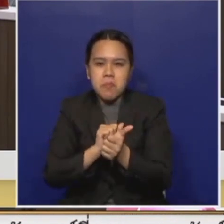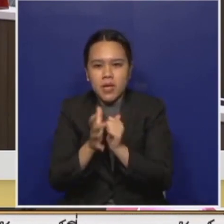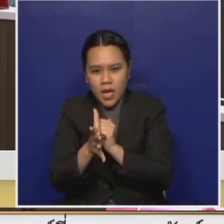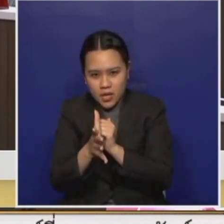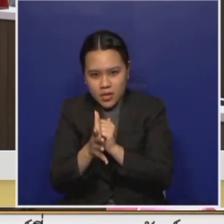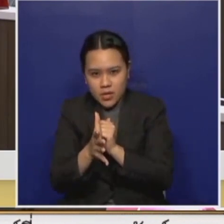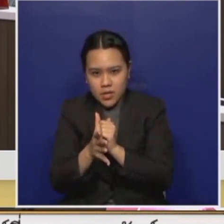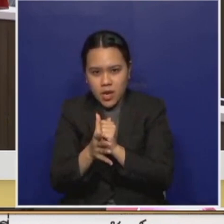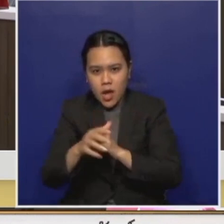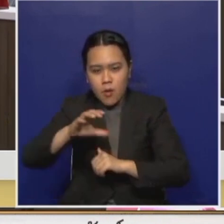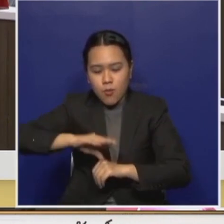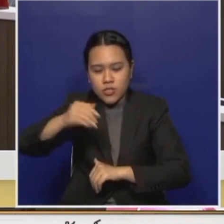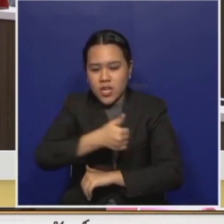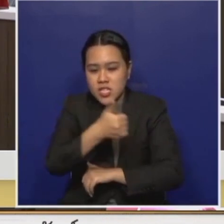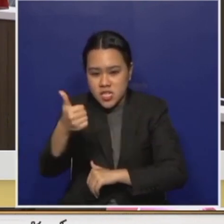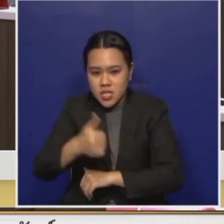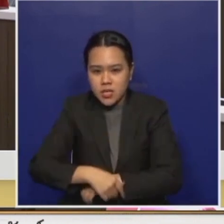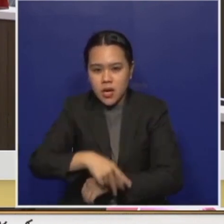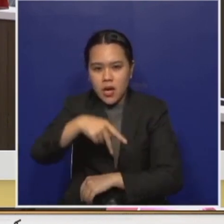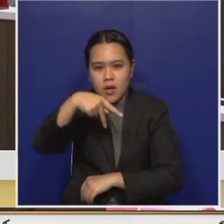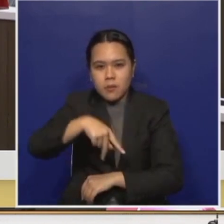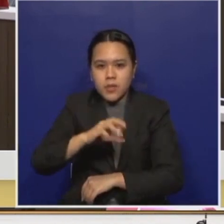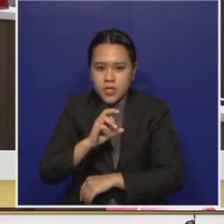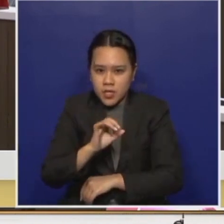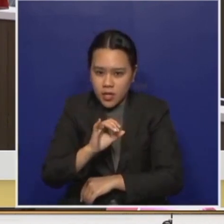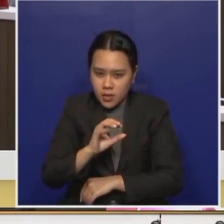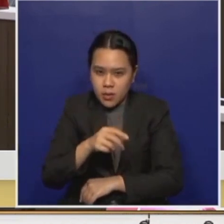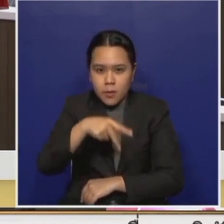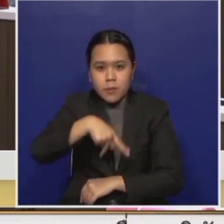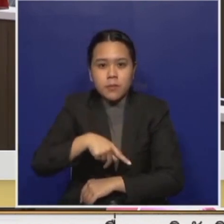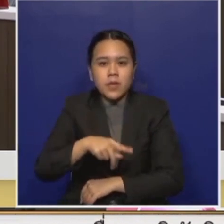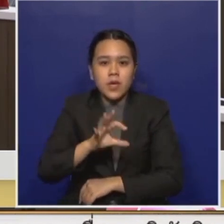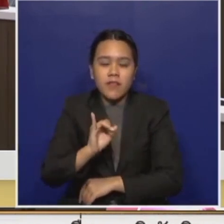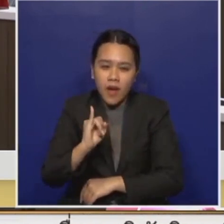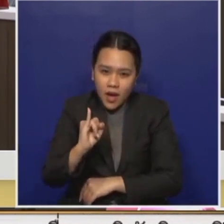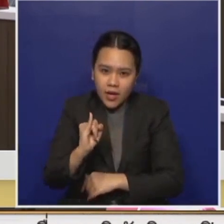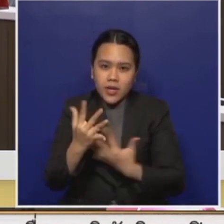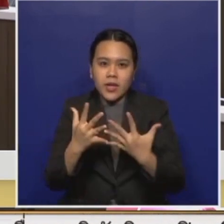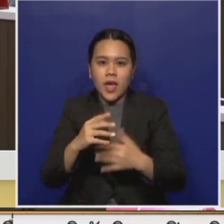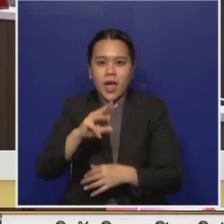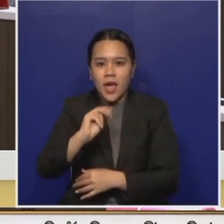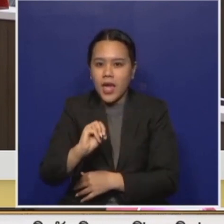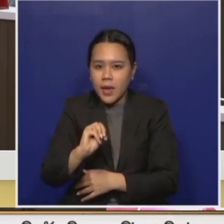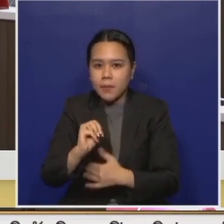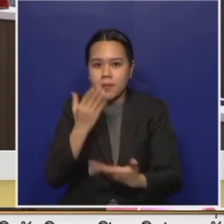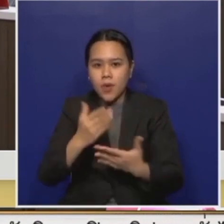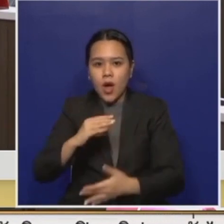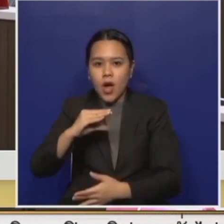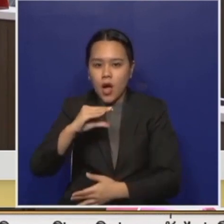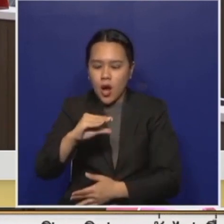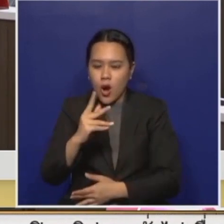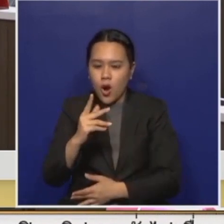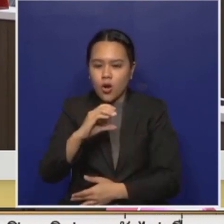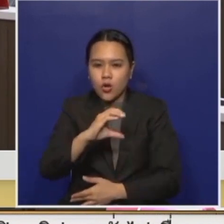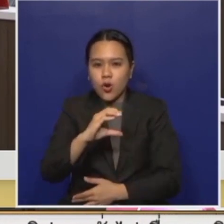วกัอ หอทางลอกอื่นมวาจะเป็ Pfizer, Madonna หรือHovacHovac ที่ประเทศต่ ๆ